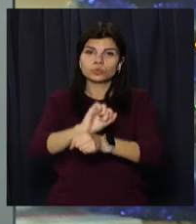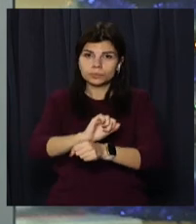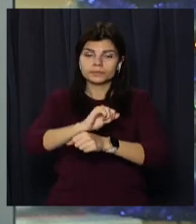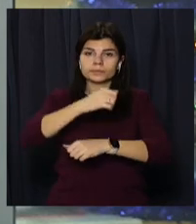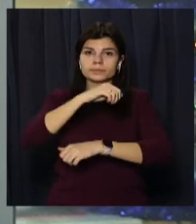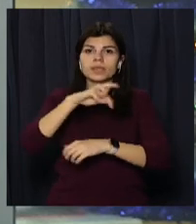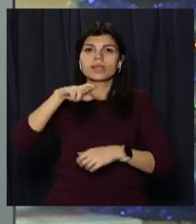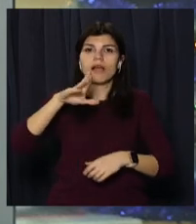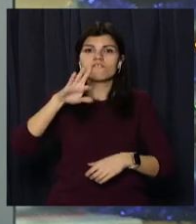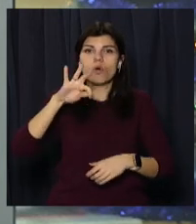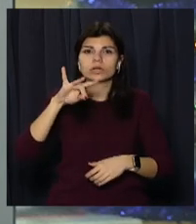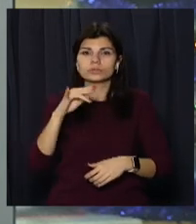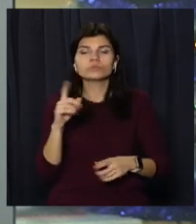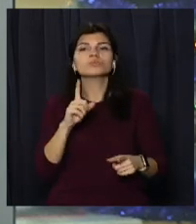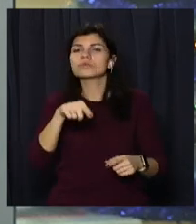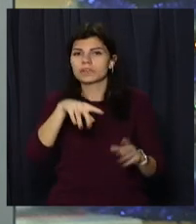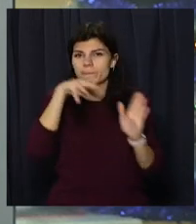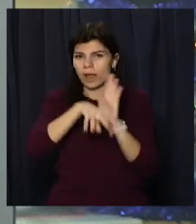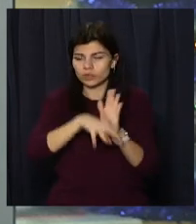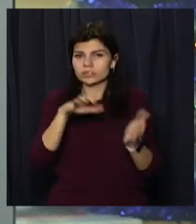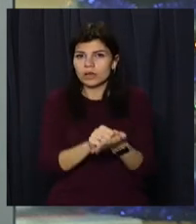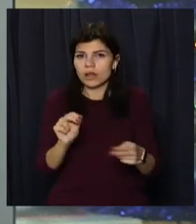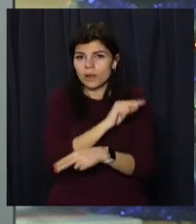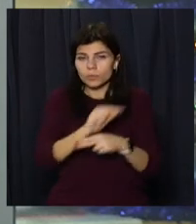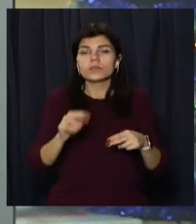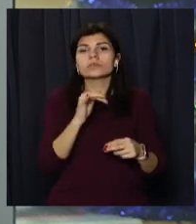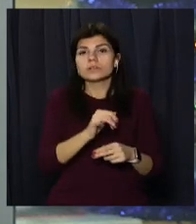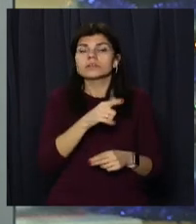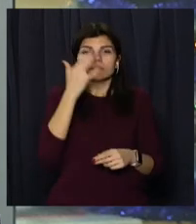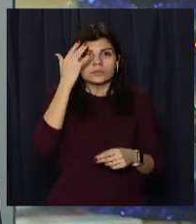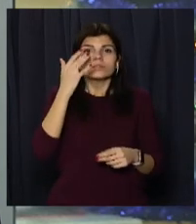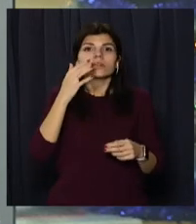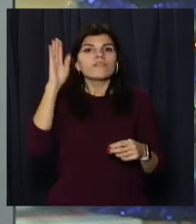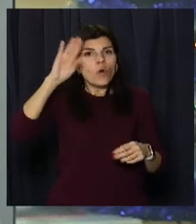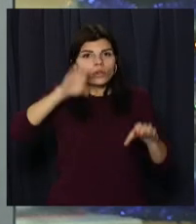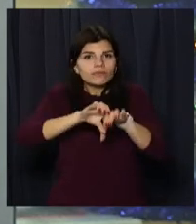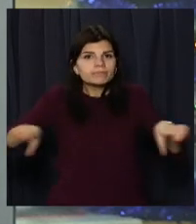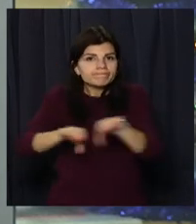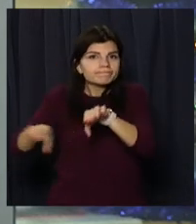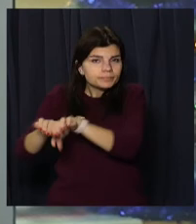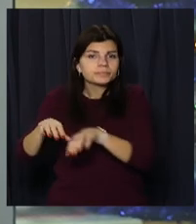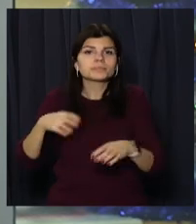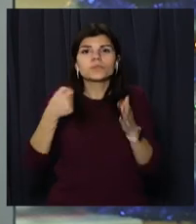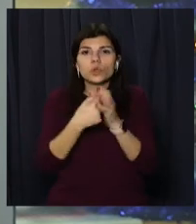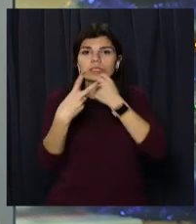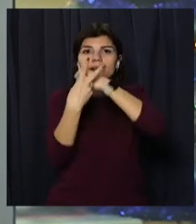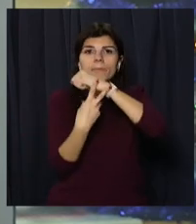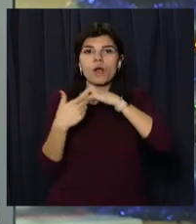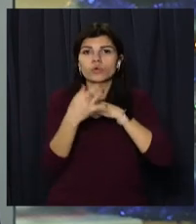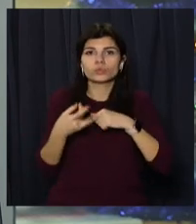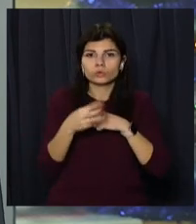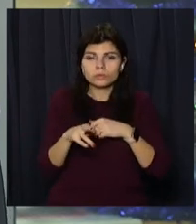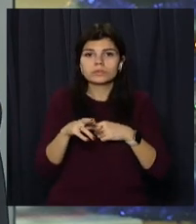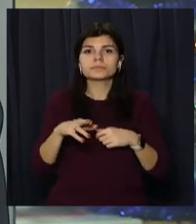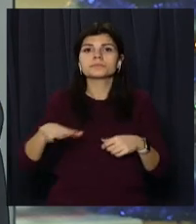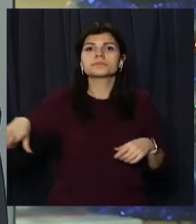проспекту Яворницького. Все через будівництво метрополітену та перенесення комунікації водоканалу. До півночі 17 грудня перекрили